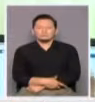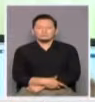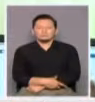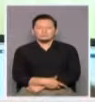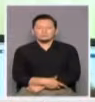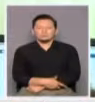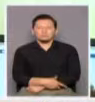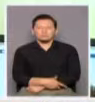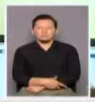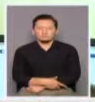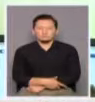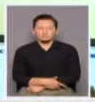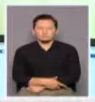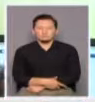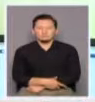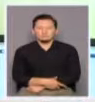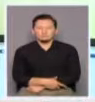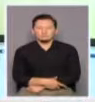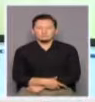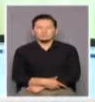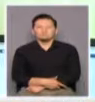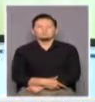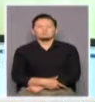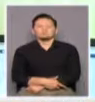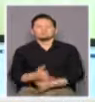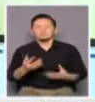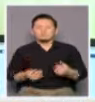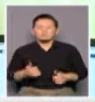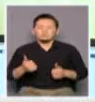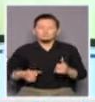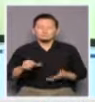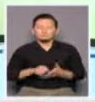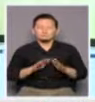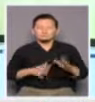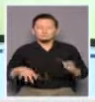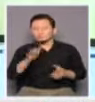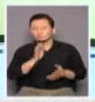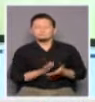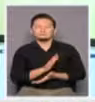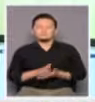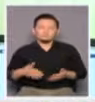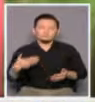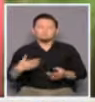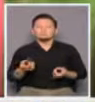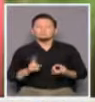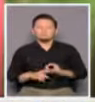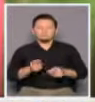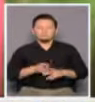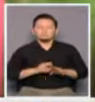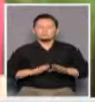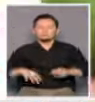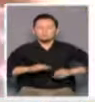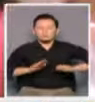Қуаныштымыз бүгінгі шараға. Алға қарайда осындай балаларымыздың бос уақытын тиімді өткізу мақсатында мына балаларымыз